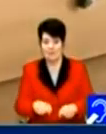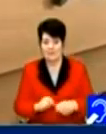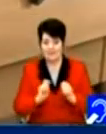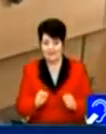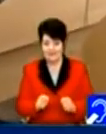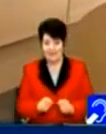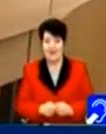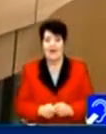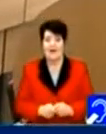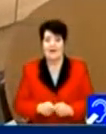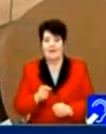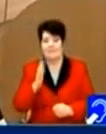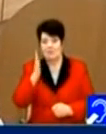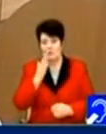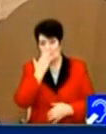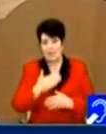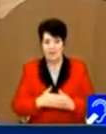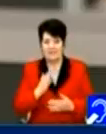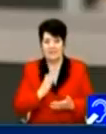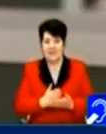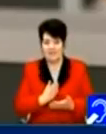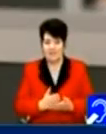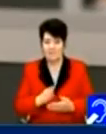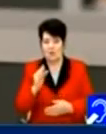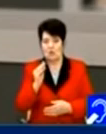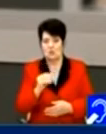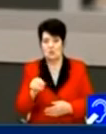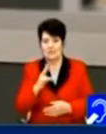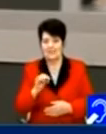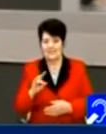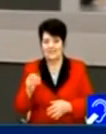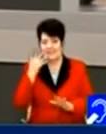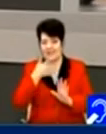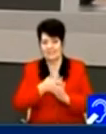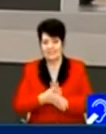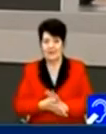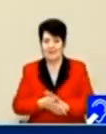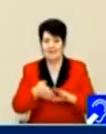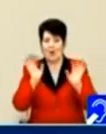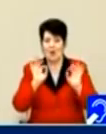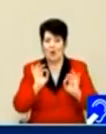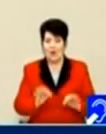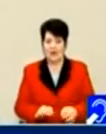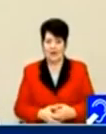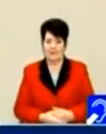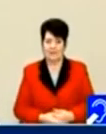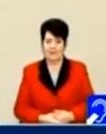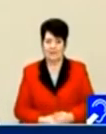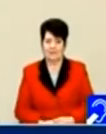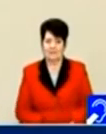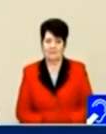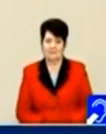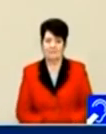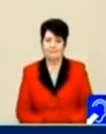în viitorul apropiat să avem o justiție cu mult mai transparentă, corectă. Development and